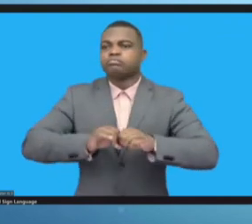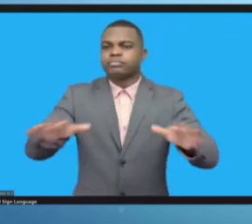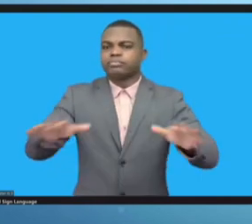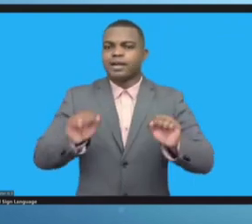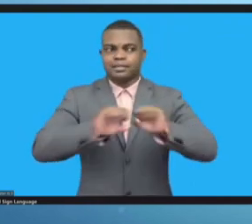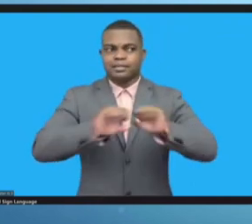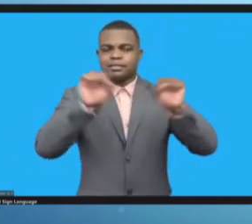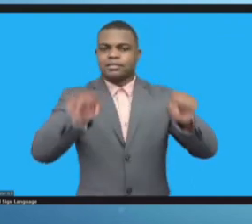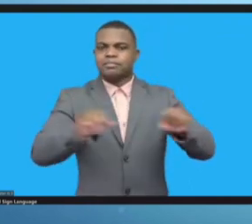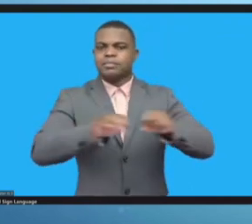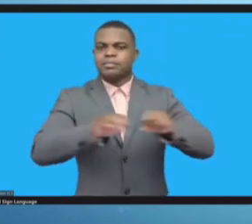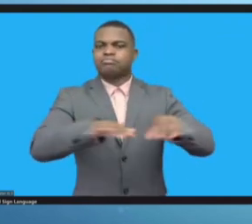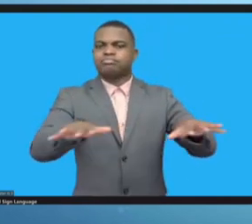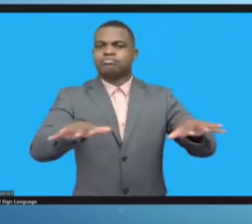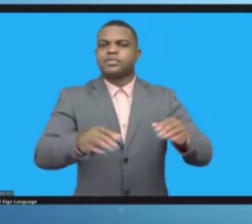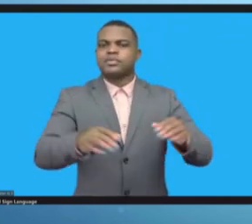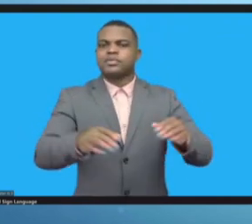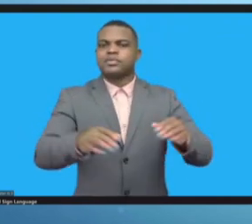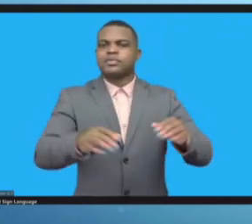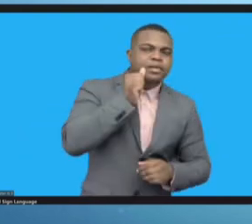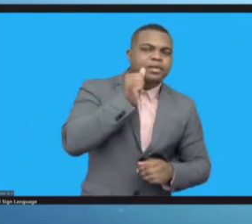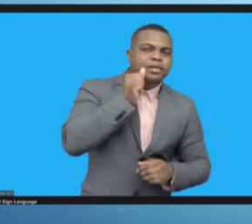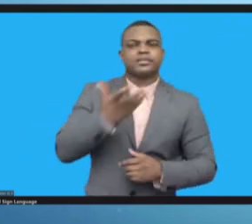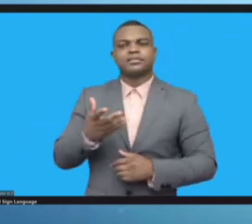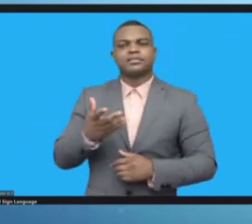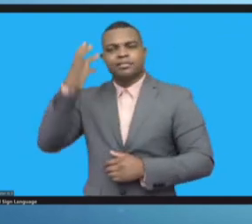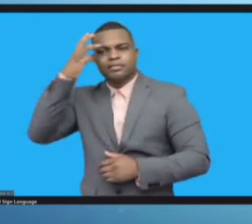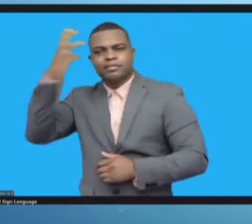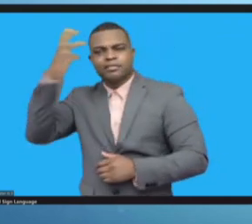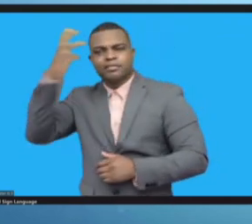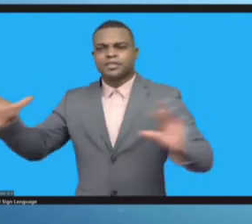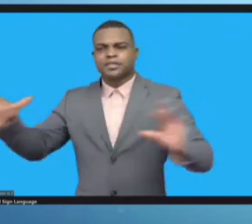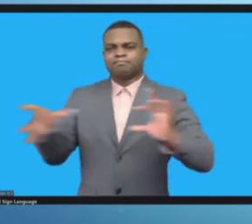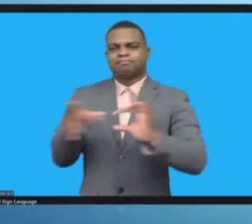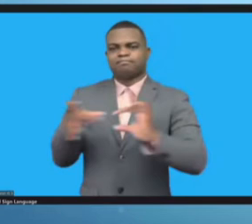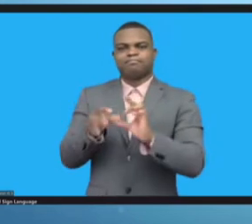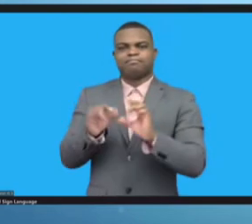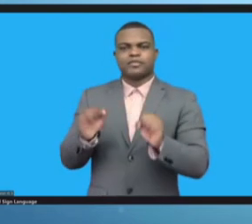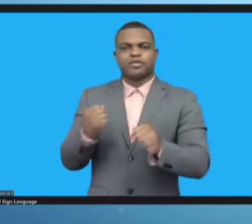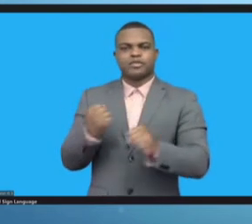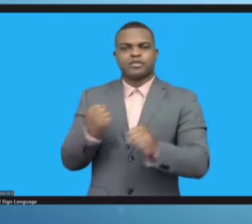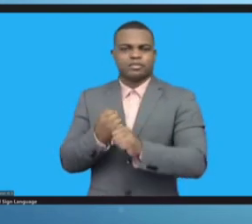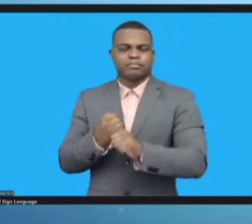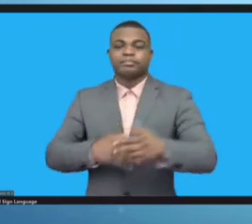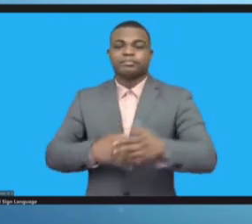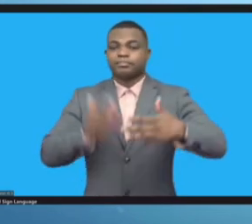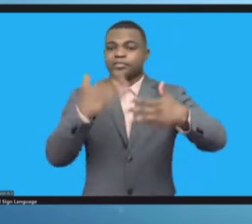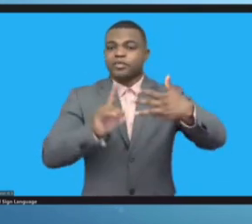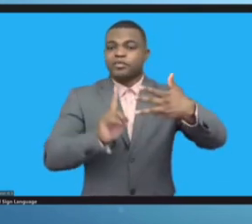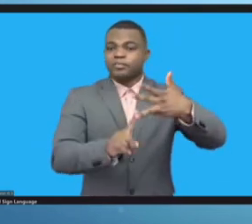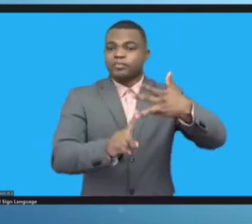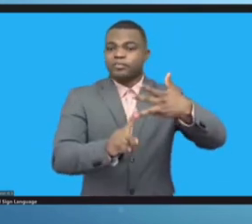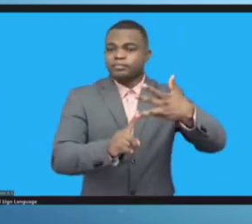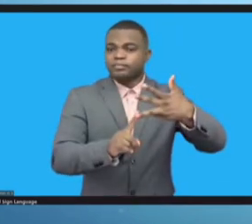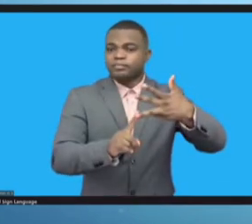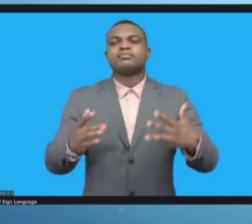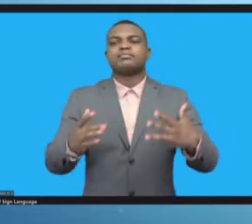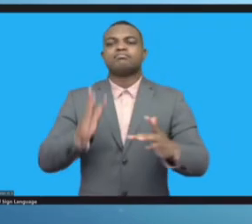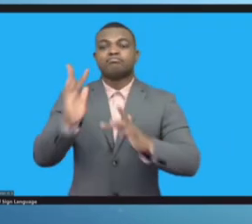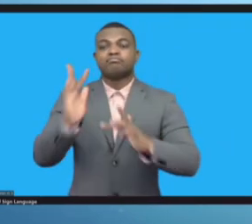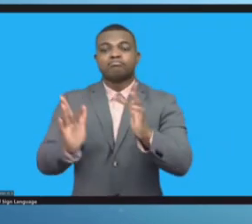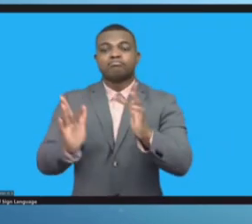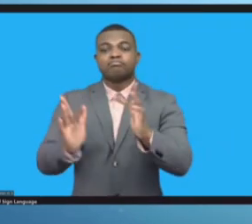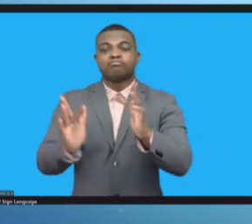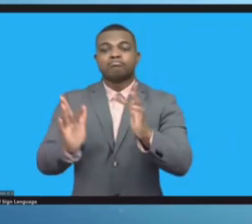technologie numérique qui va sans cesse donc refléter l'inclusion.